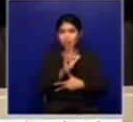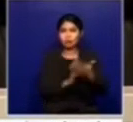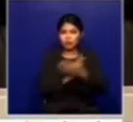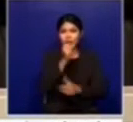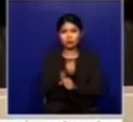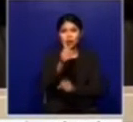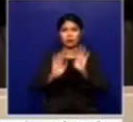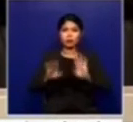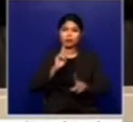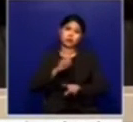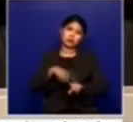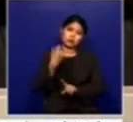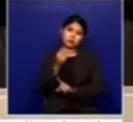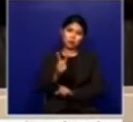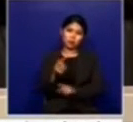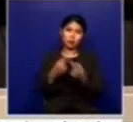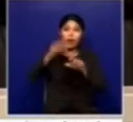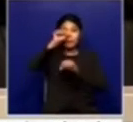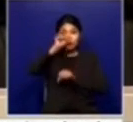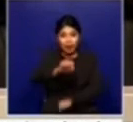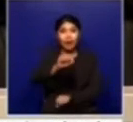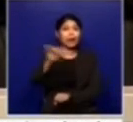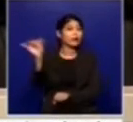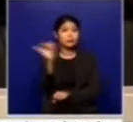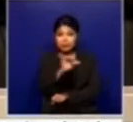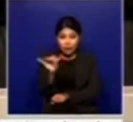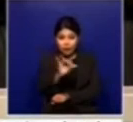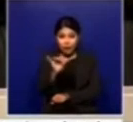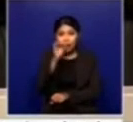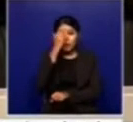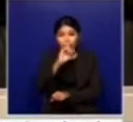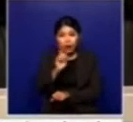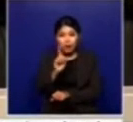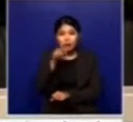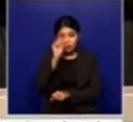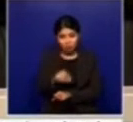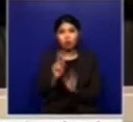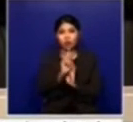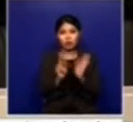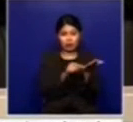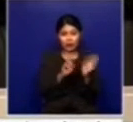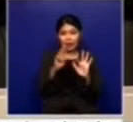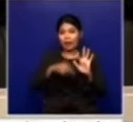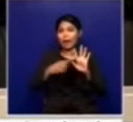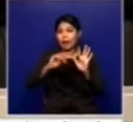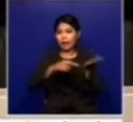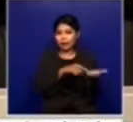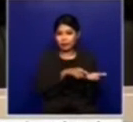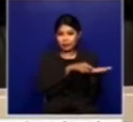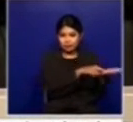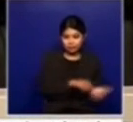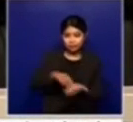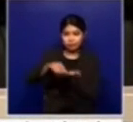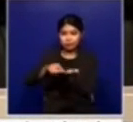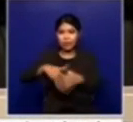แต่ในสุดก็ยังไม่สามารถจะประกาศใช้ได้อยู่ดีเพราะเหตุว่าจะต้องนำเอาร่างนั้นไปออกเสียงประช